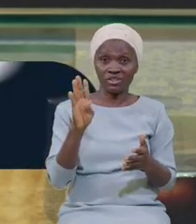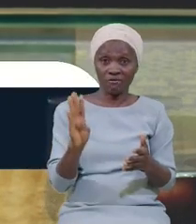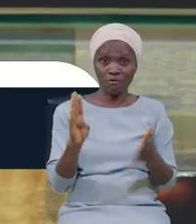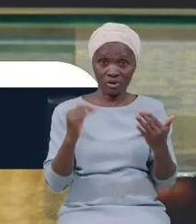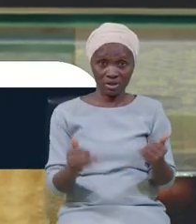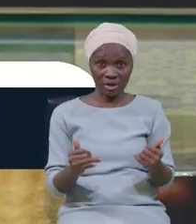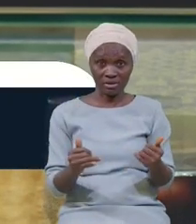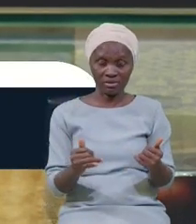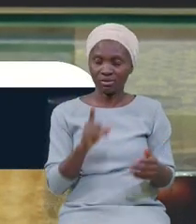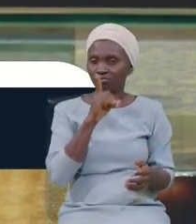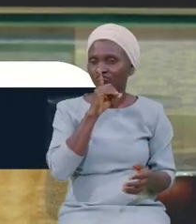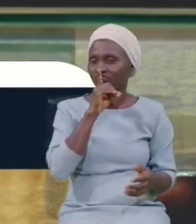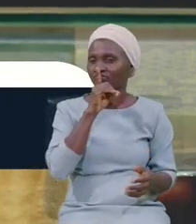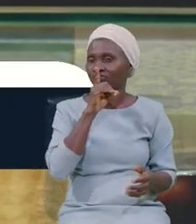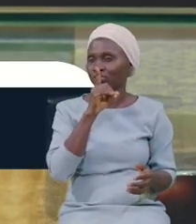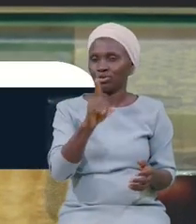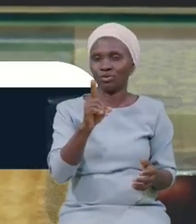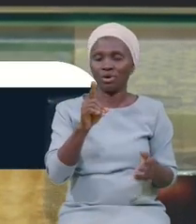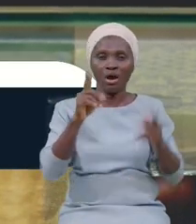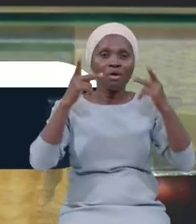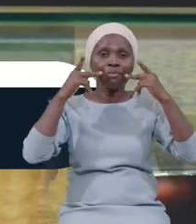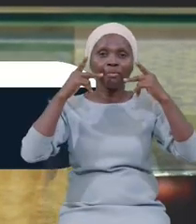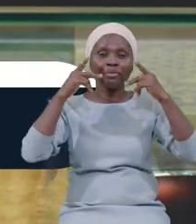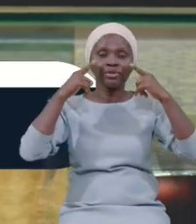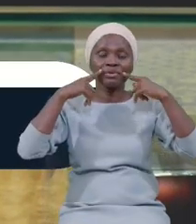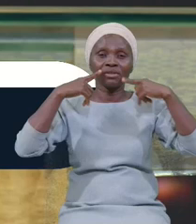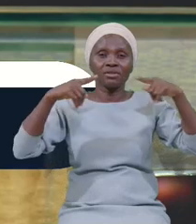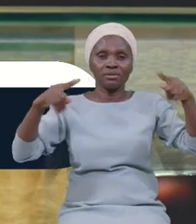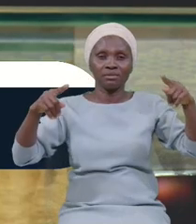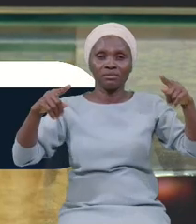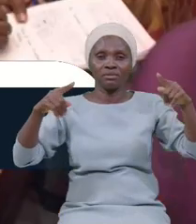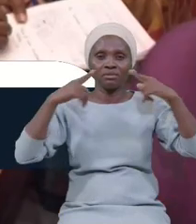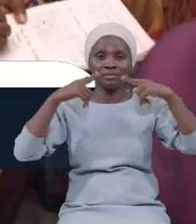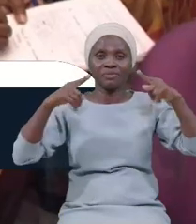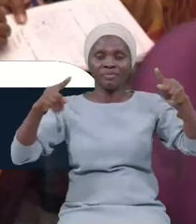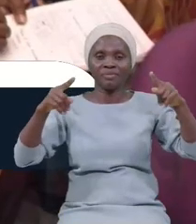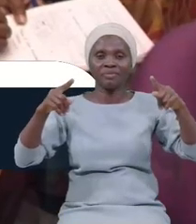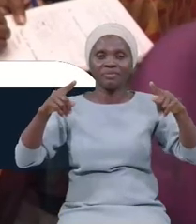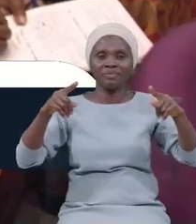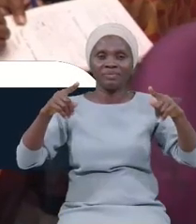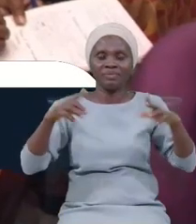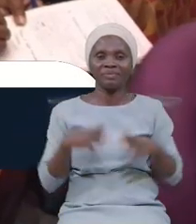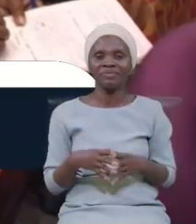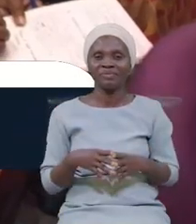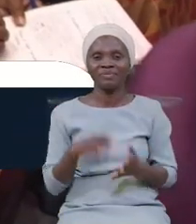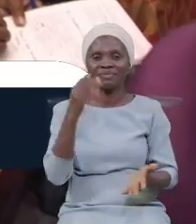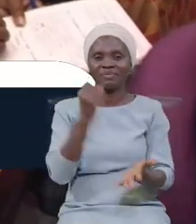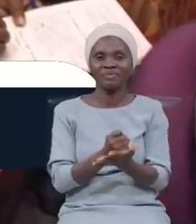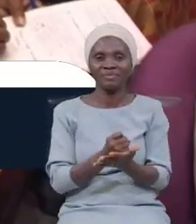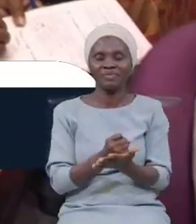C'est la prospérité garantie ou la prospérité assurée. Donnez-moi un grand amen.